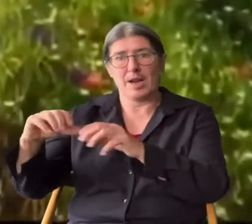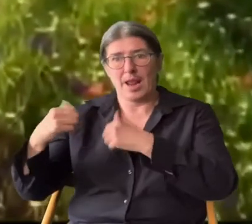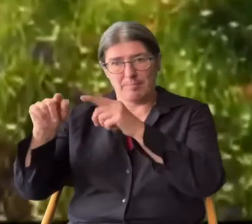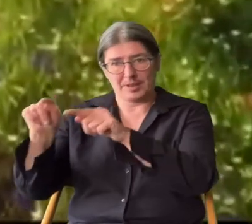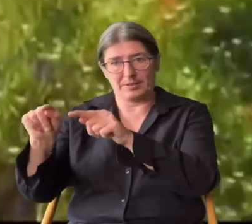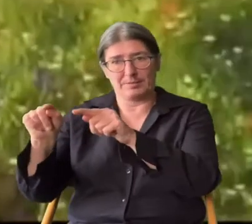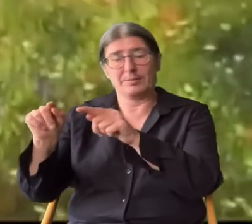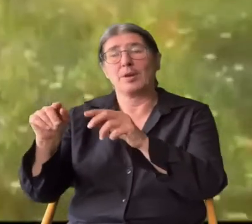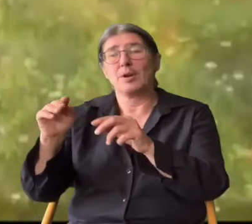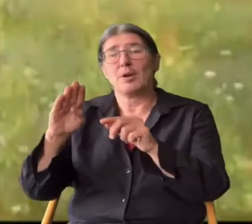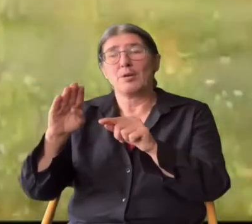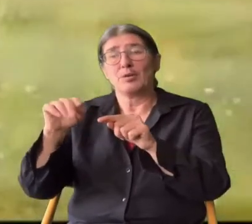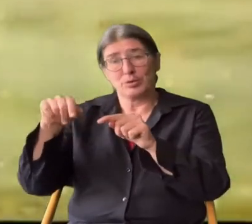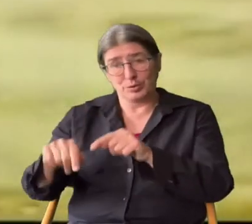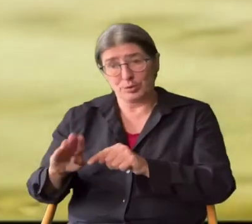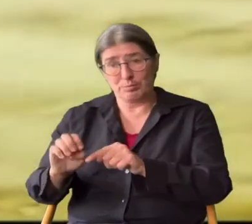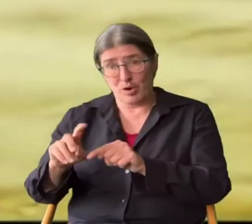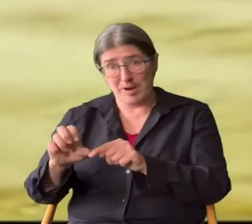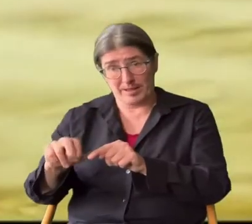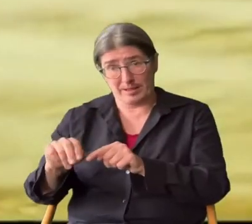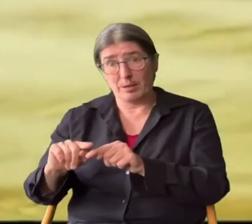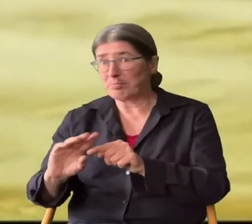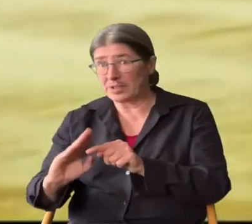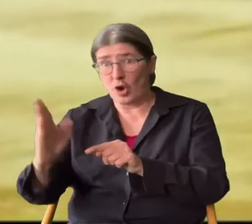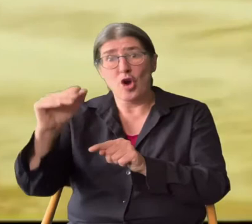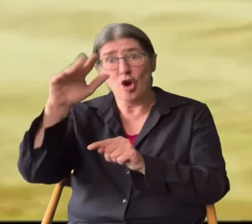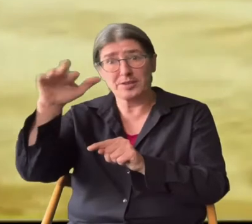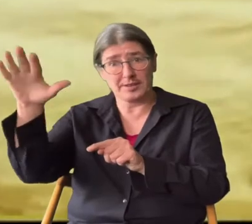Vom Süden Böhmens bis an die Dünen der Ostsee.